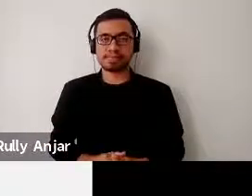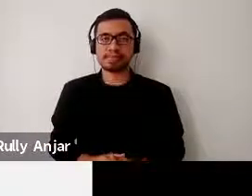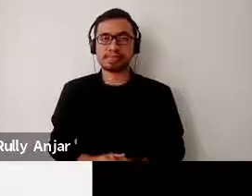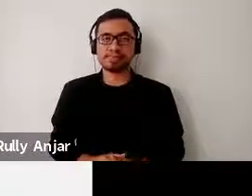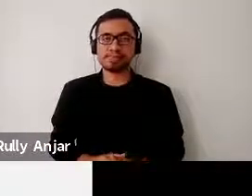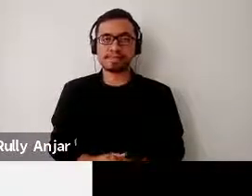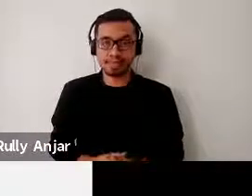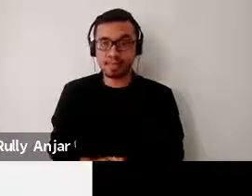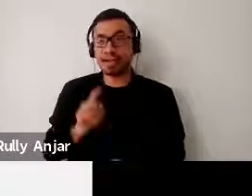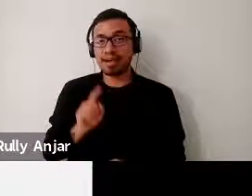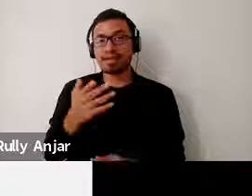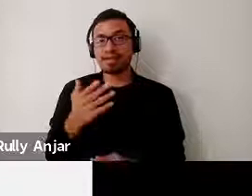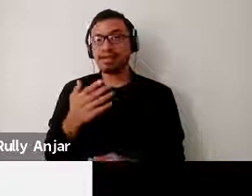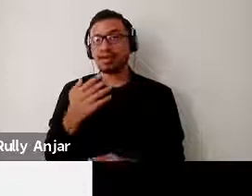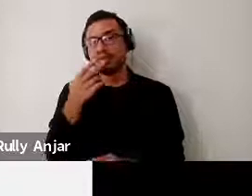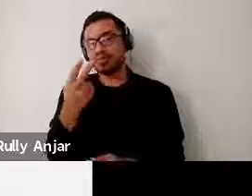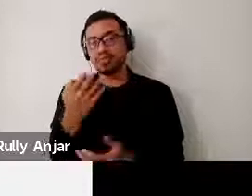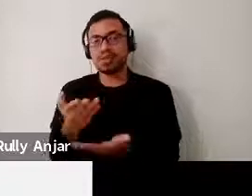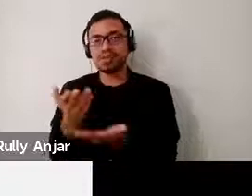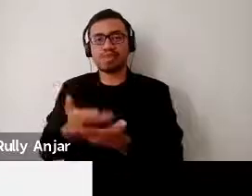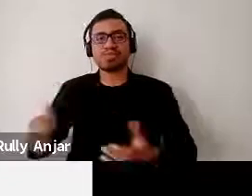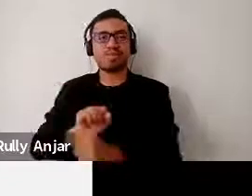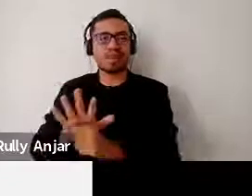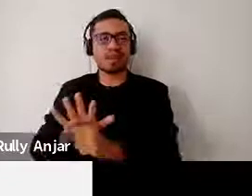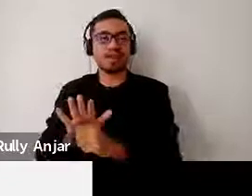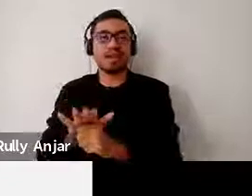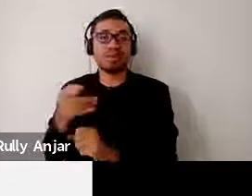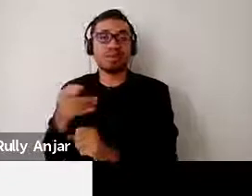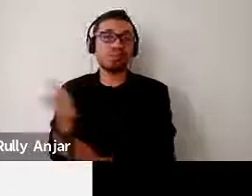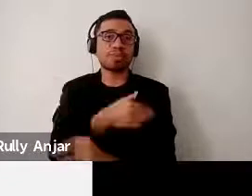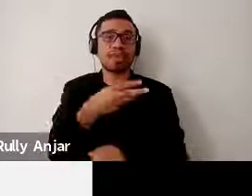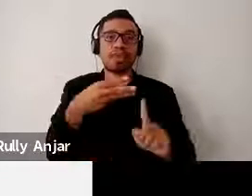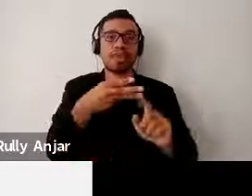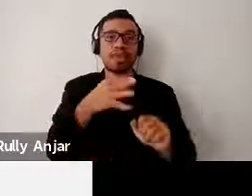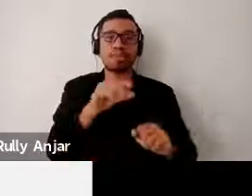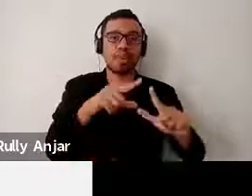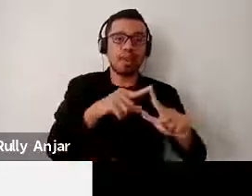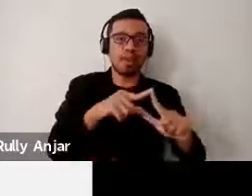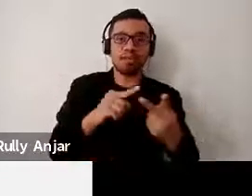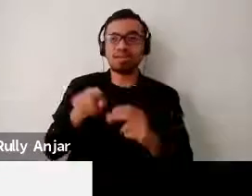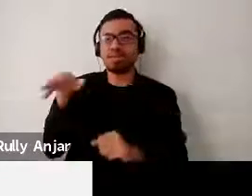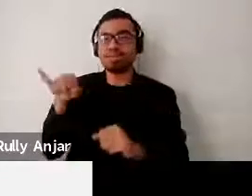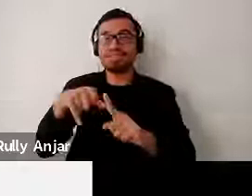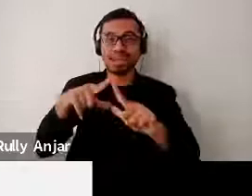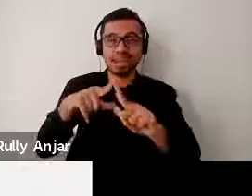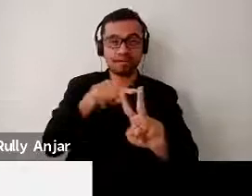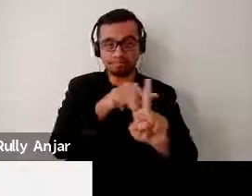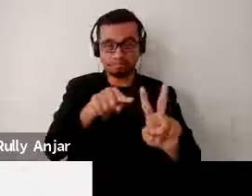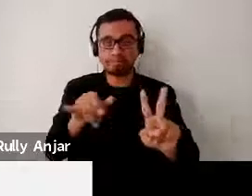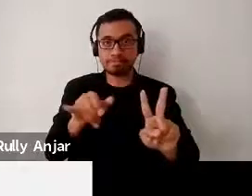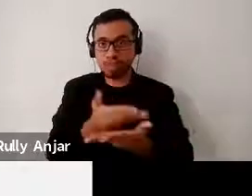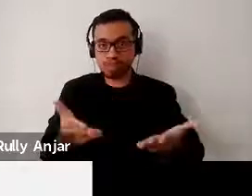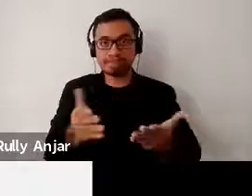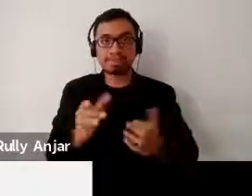pandemi atau epidemi sebelum COVID seperti Ebola, Zika, dan lain-lain, itu memang ada beberapa studi